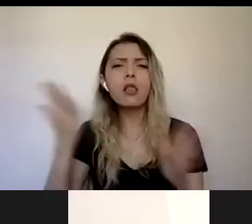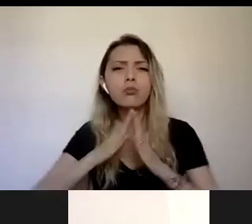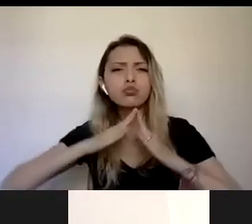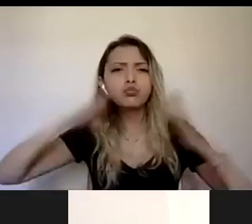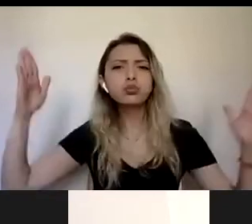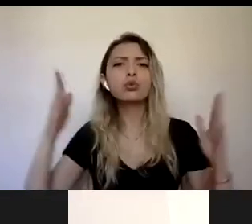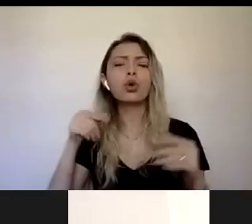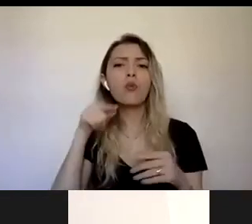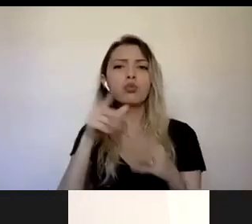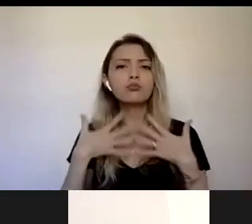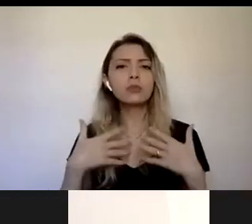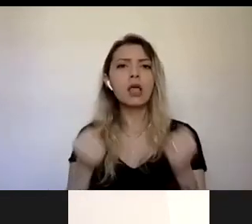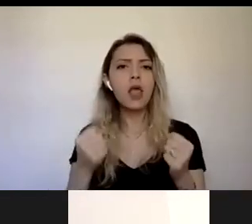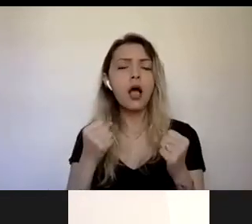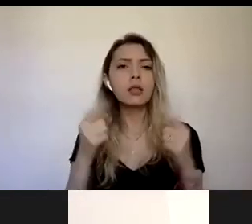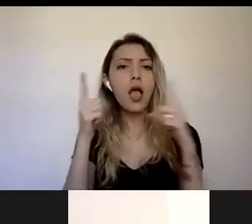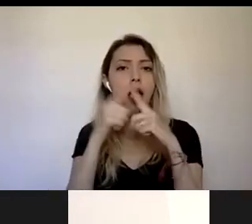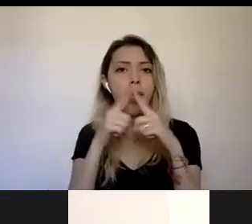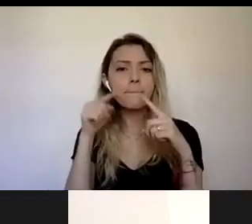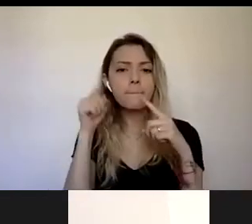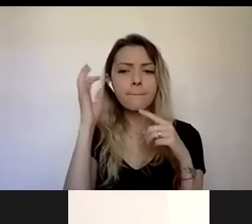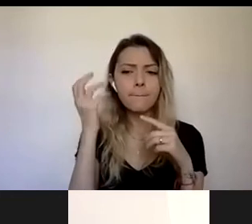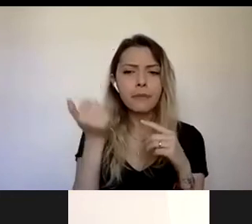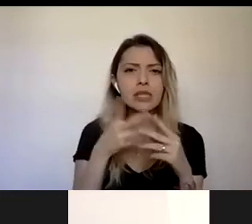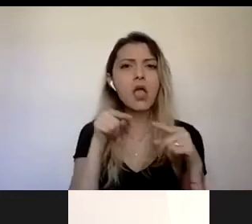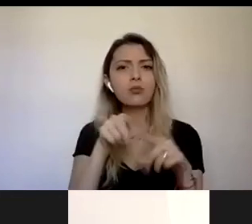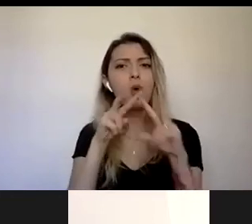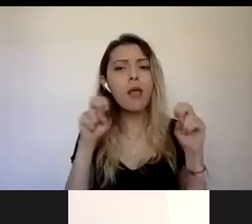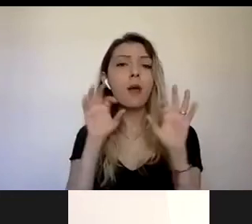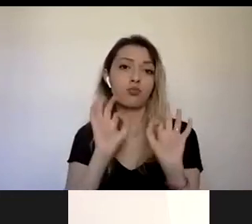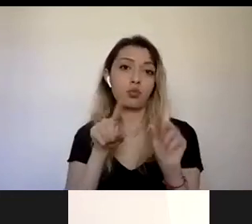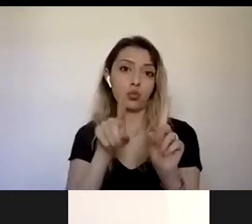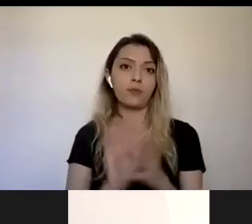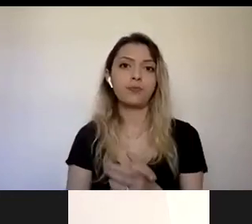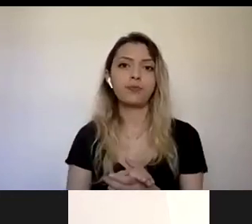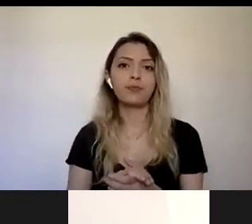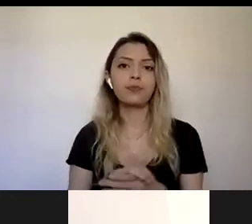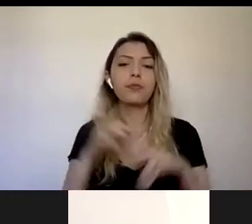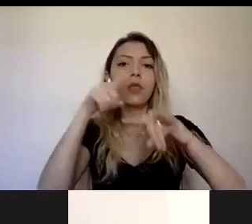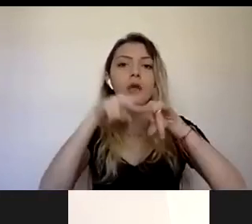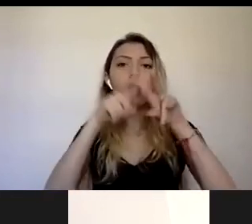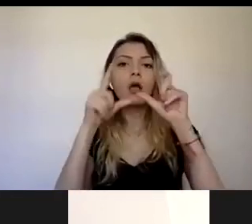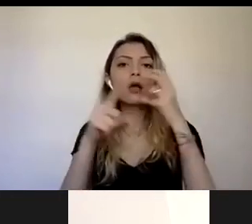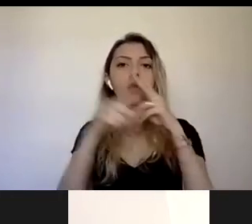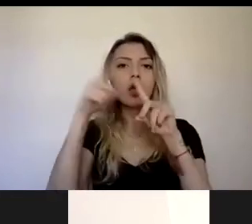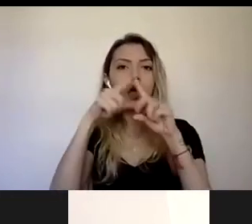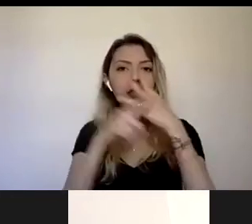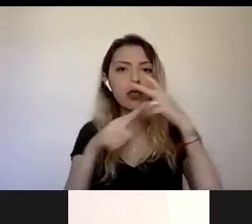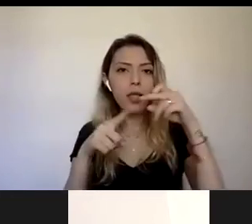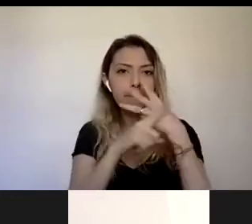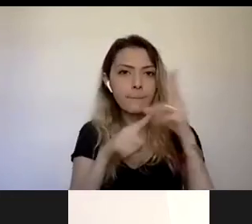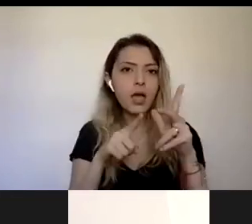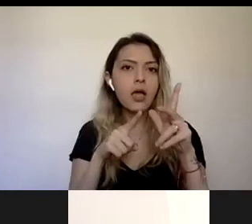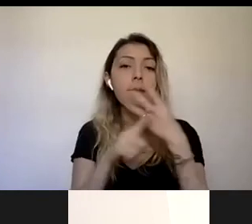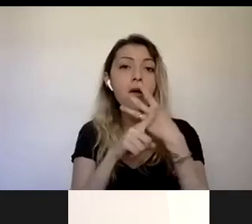sağlık istatistiklerini, nüfus istatistiklerini sunan araştırma bu. Hacettepe Üniversitesi Türkiye Nüfus ve Sağlık